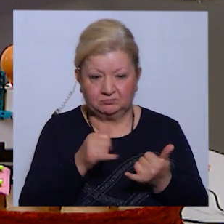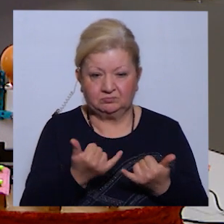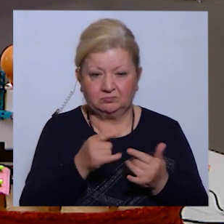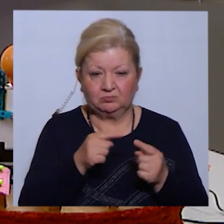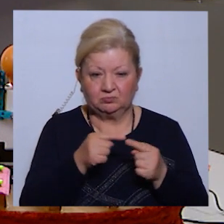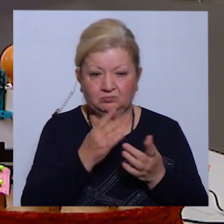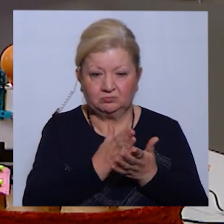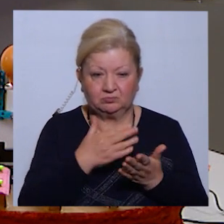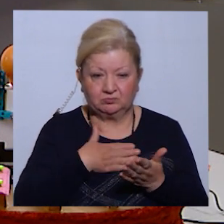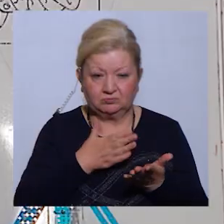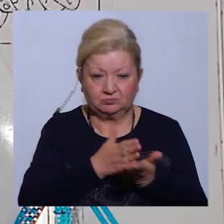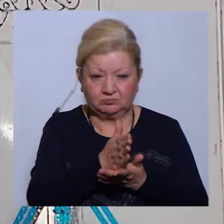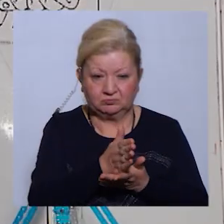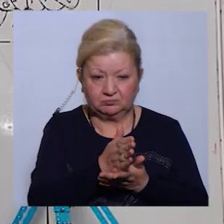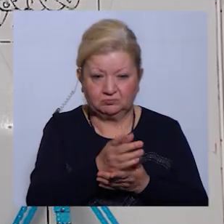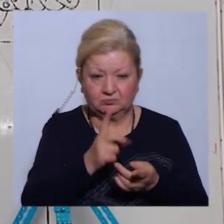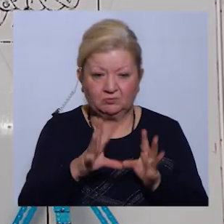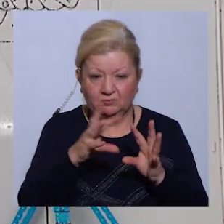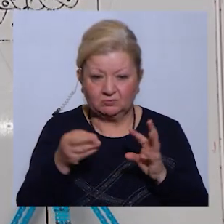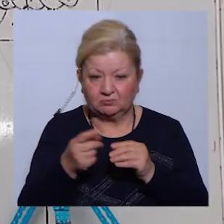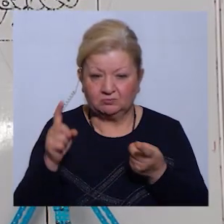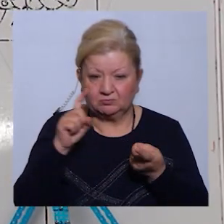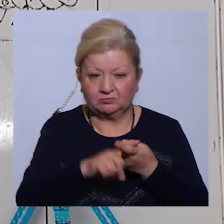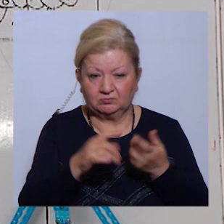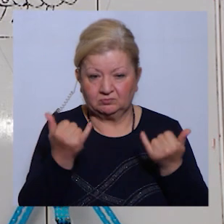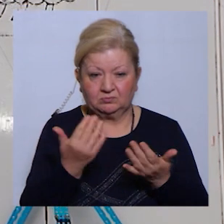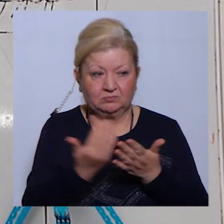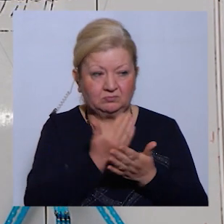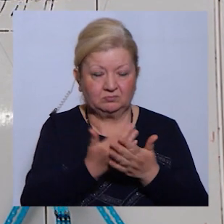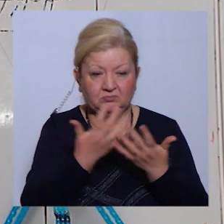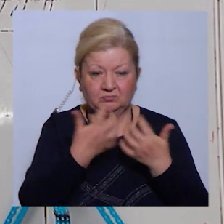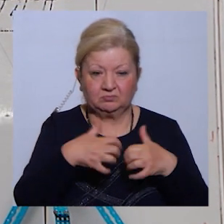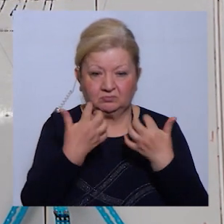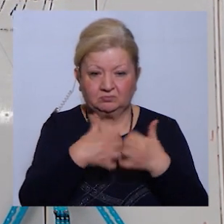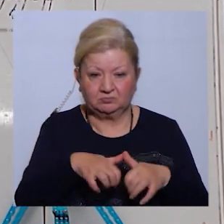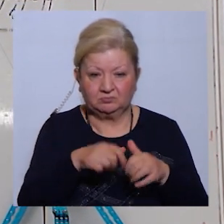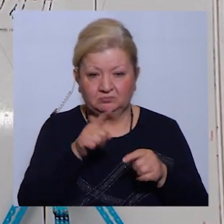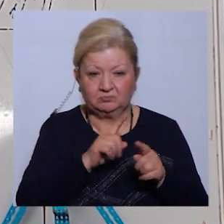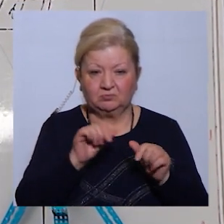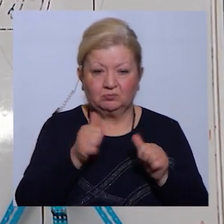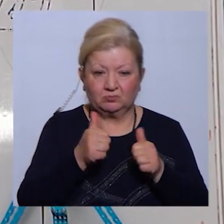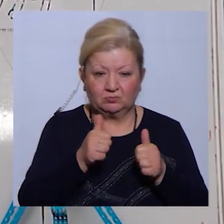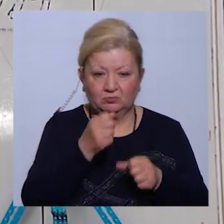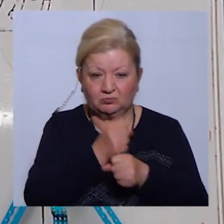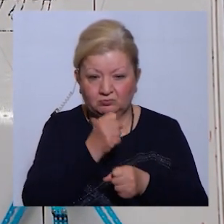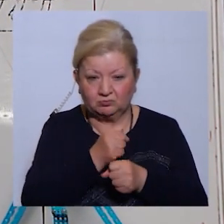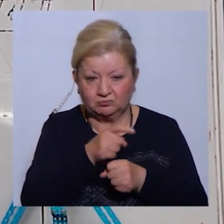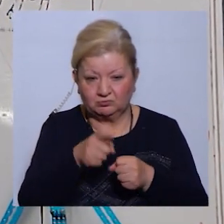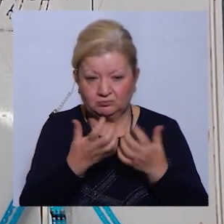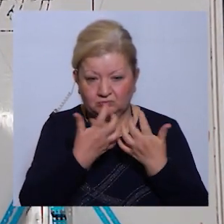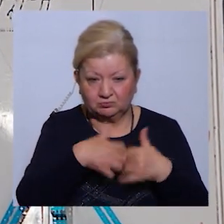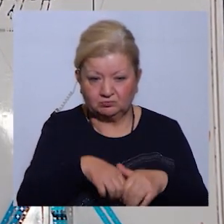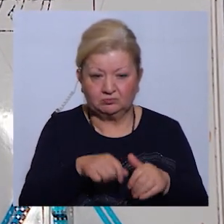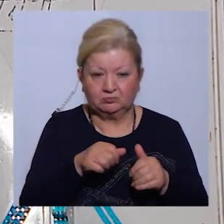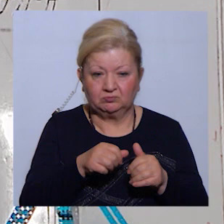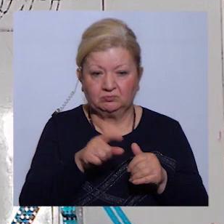რა არის, რომ ამ ყველაფერს ჰქონდეს კავშირი თანამედროვე ტექნოლოგიებთან. თქვენ იცოდეთ, როგორ ფუნქციონირებს ეს ტექნოლოგია.